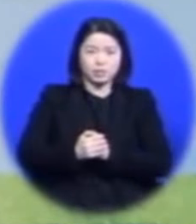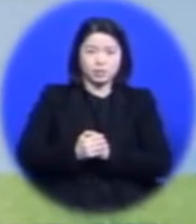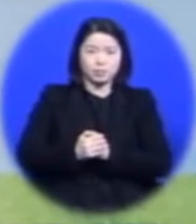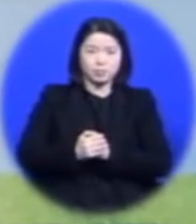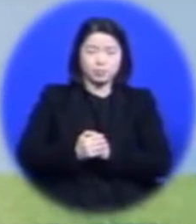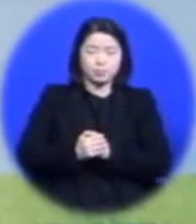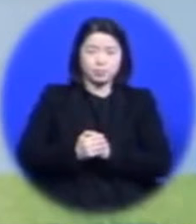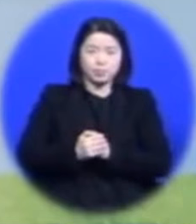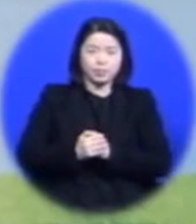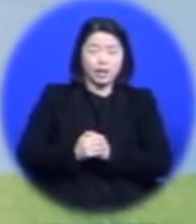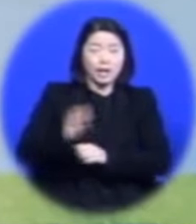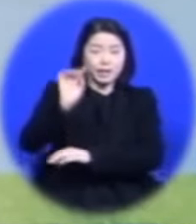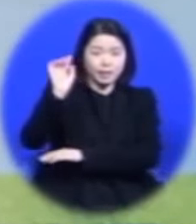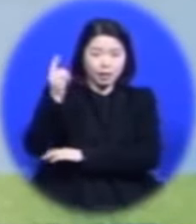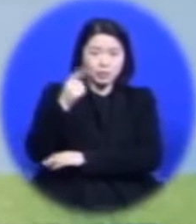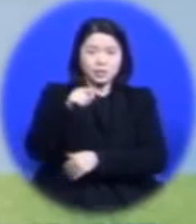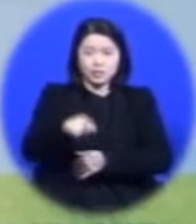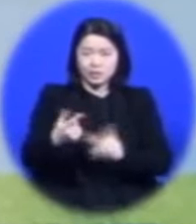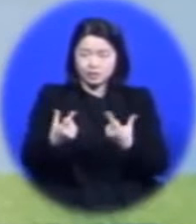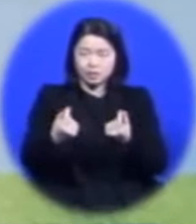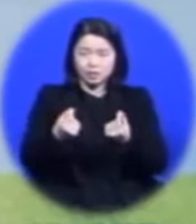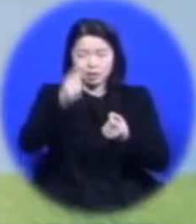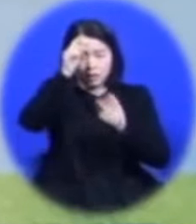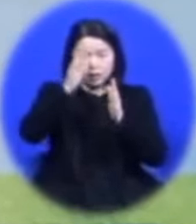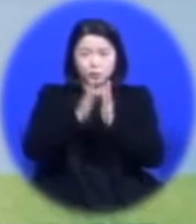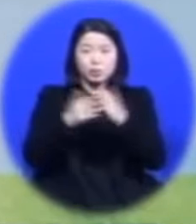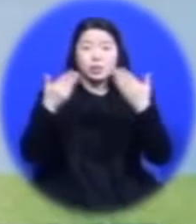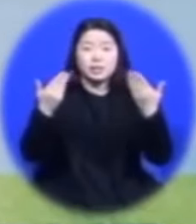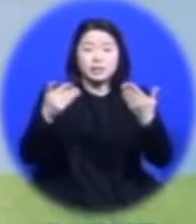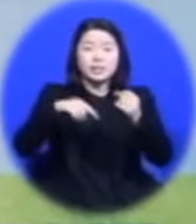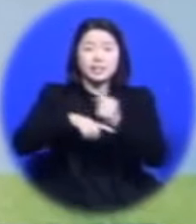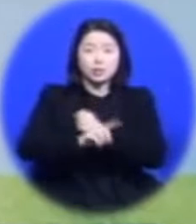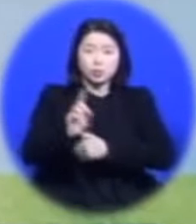원했어요 다이 이렇게 기도를 한